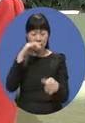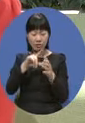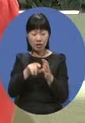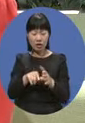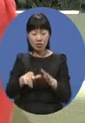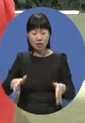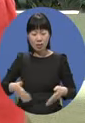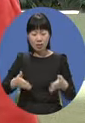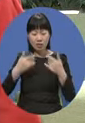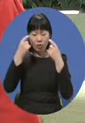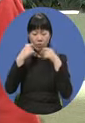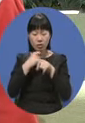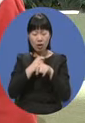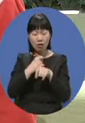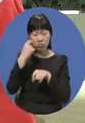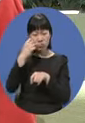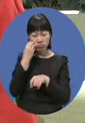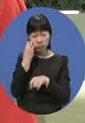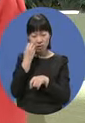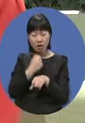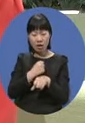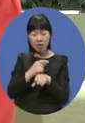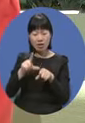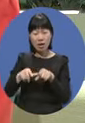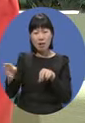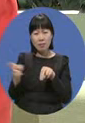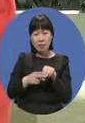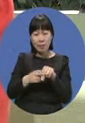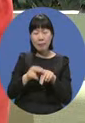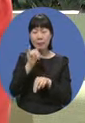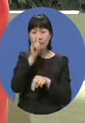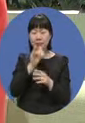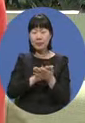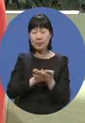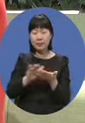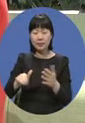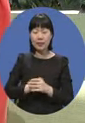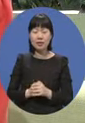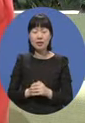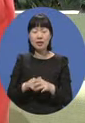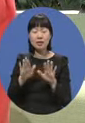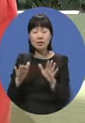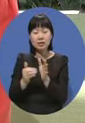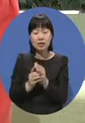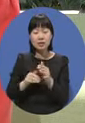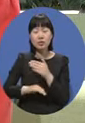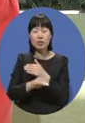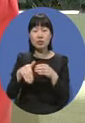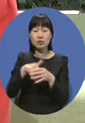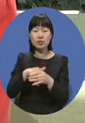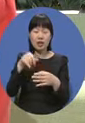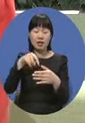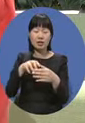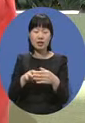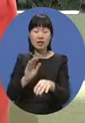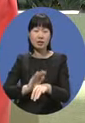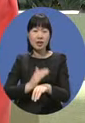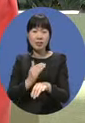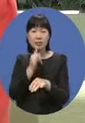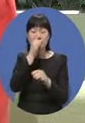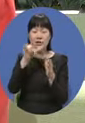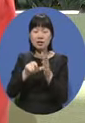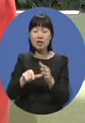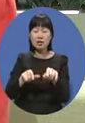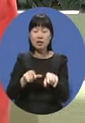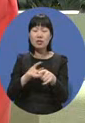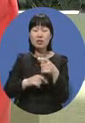때 저렇게 가볍게서 이런 경우도 또 매를 버는 스타일이 이제 되는 거죠 그래서 아직까지 우리나라 문화권에서는 어떤 잘못을 했을